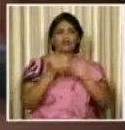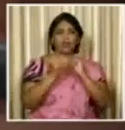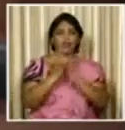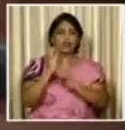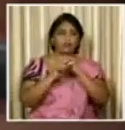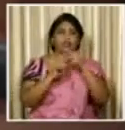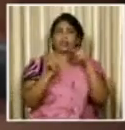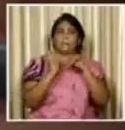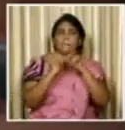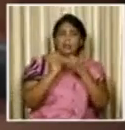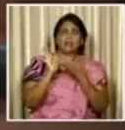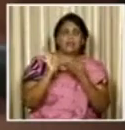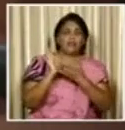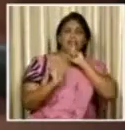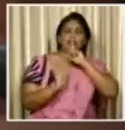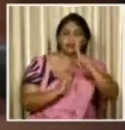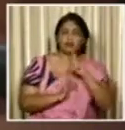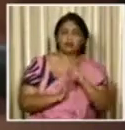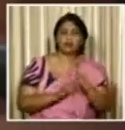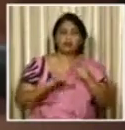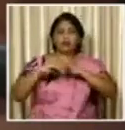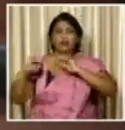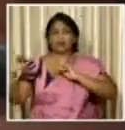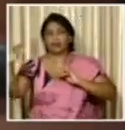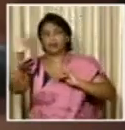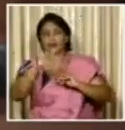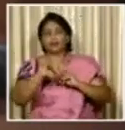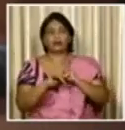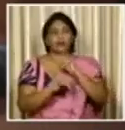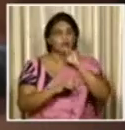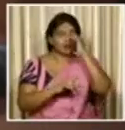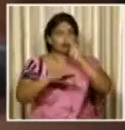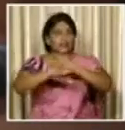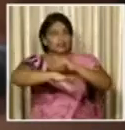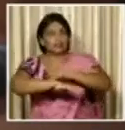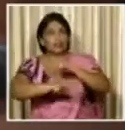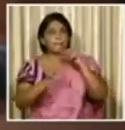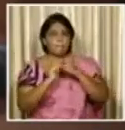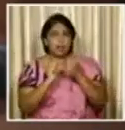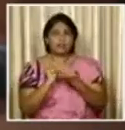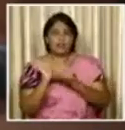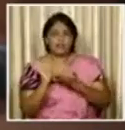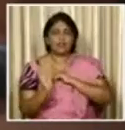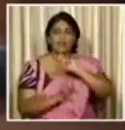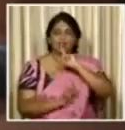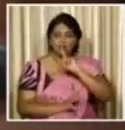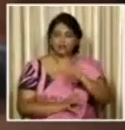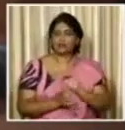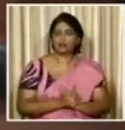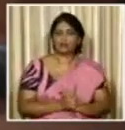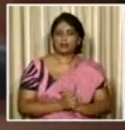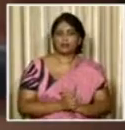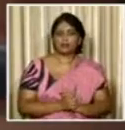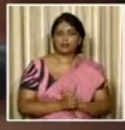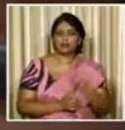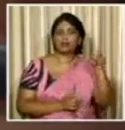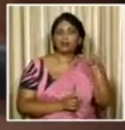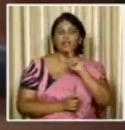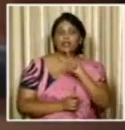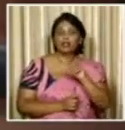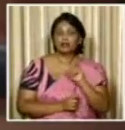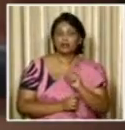penila deno mehm prosyat tino kiri, padi pelan angil katana ikurat angil langan laki la mehm prosyat tino kiri, itu la mukat